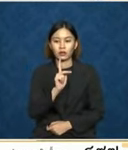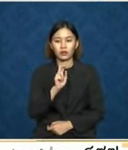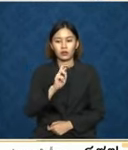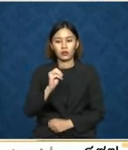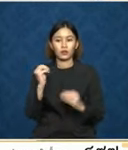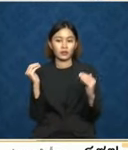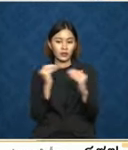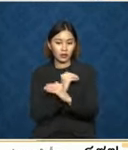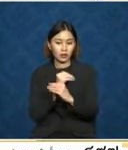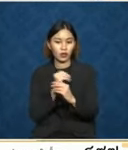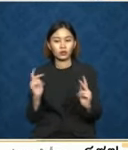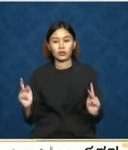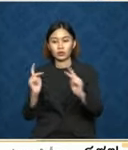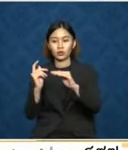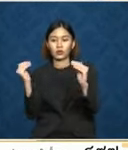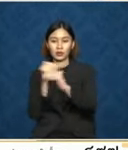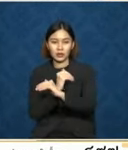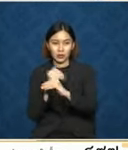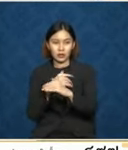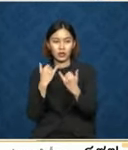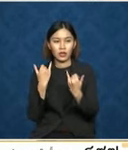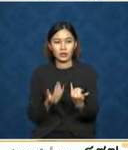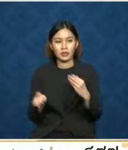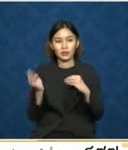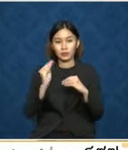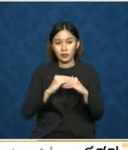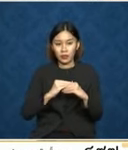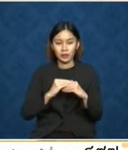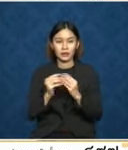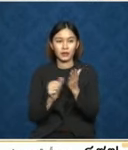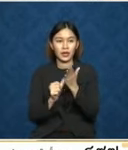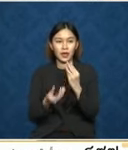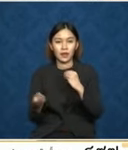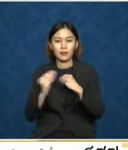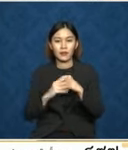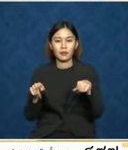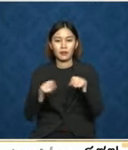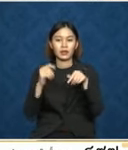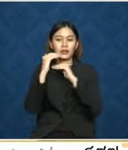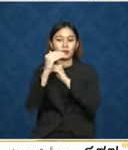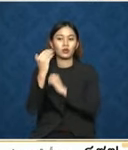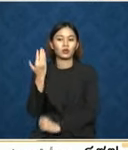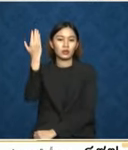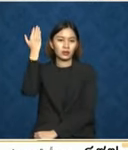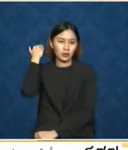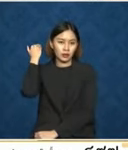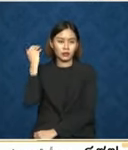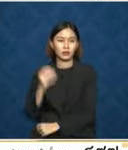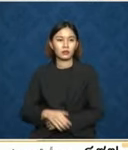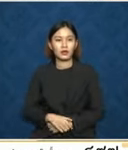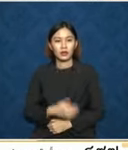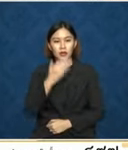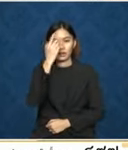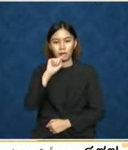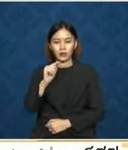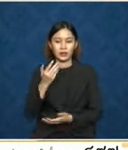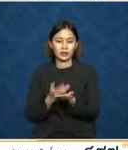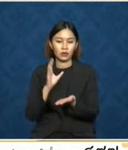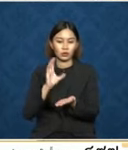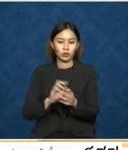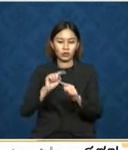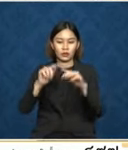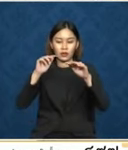หลวงโดยกระทรวงมนาคมได้ปรับเพิ่มน้ำหนักรถบรรทุกให้เท่าที่เคยกำหนดไว้ในอดีตที่ผ่านมาเพื่อรต้นทุนของผู้